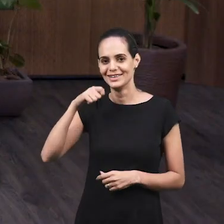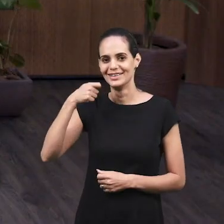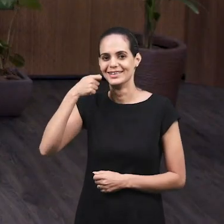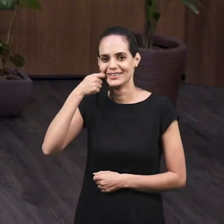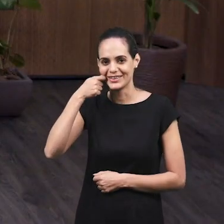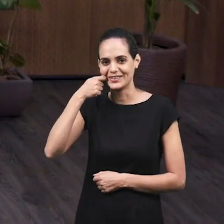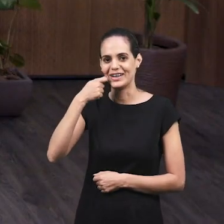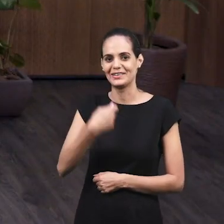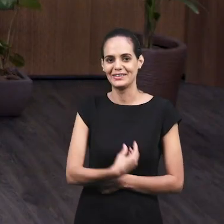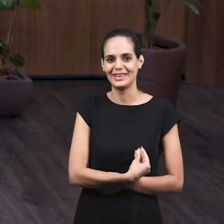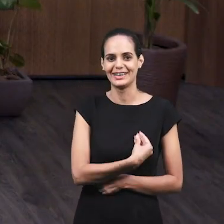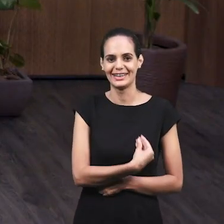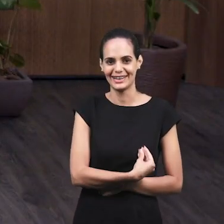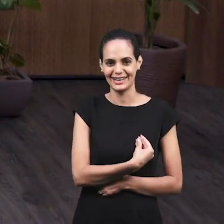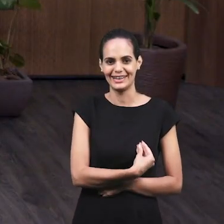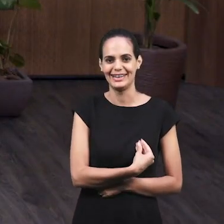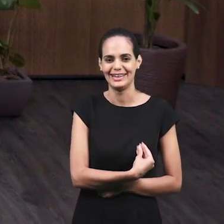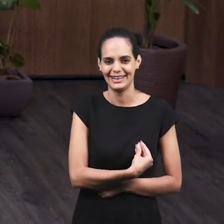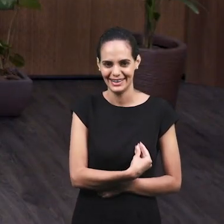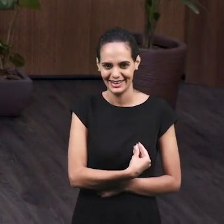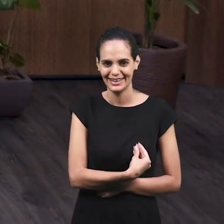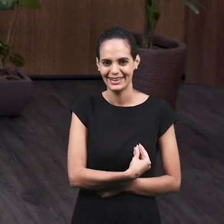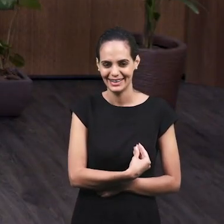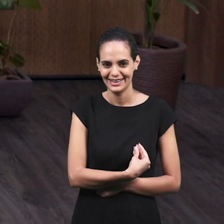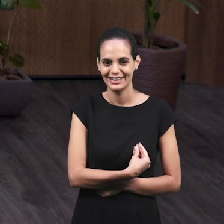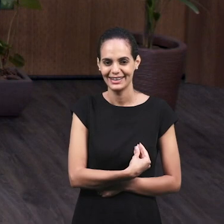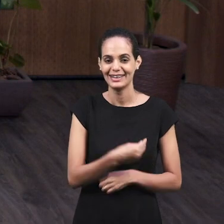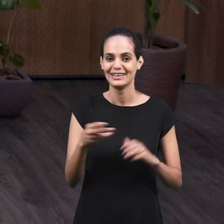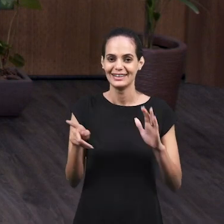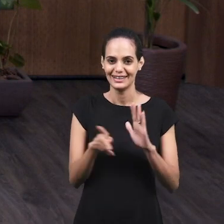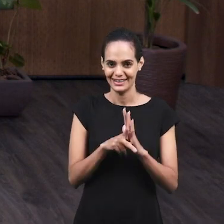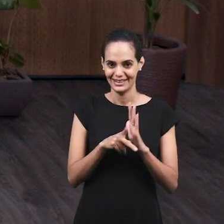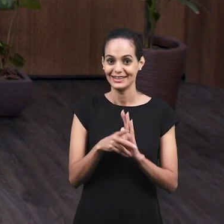Verbe, qui est le pain de la vie, pasteur Sergio,